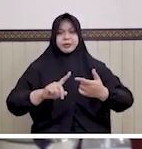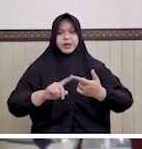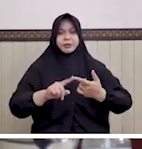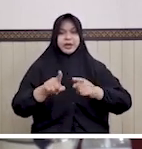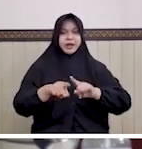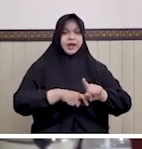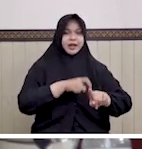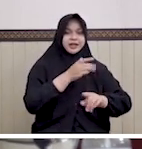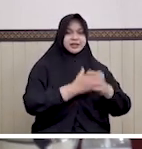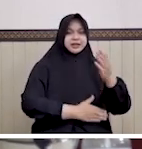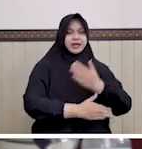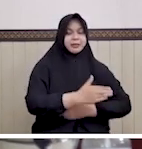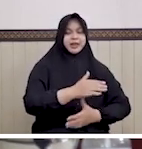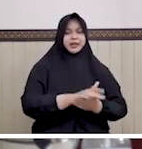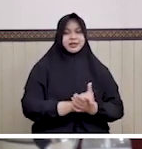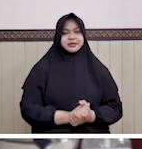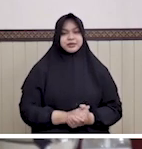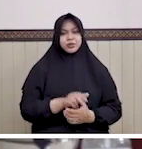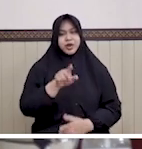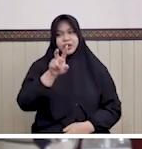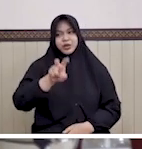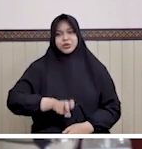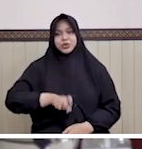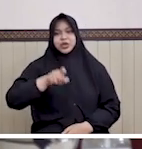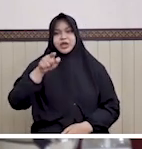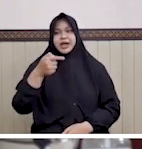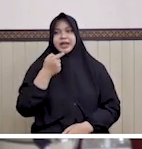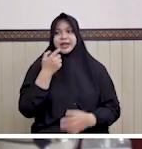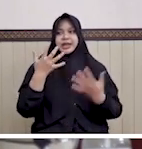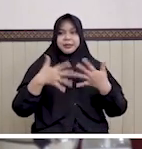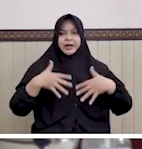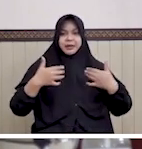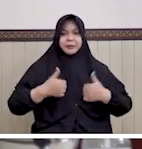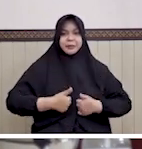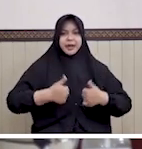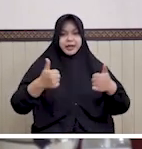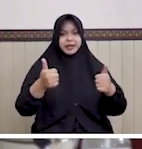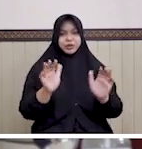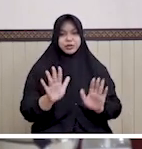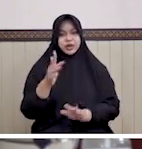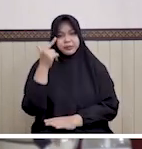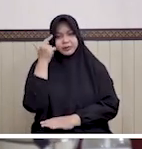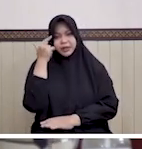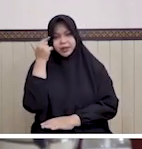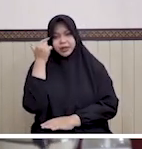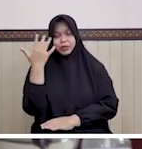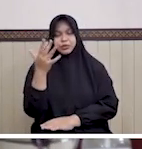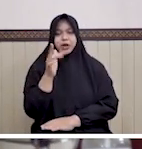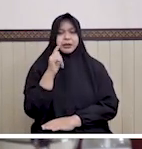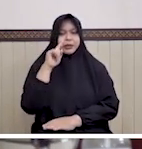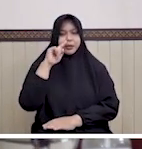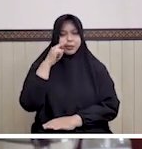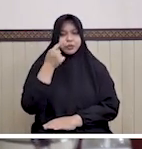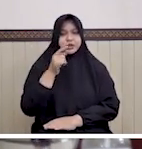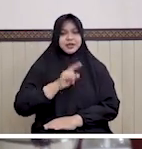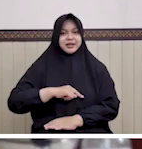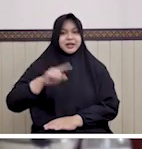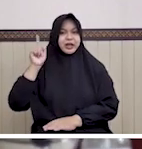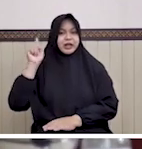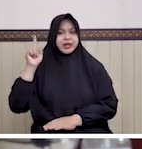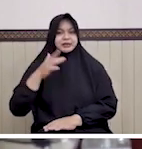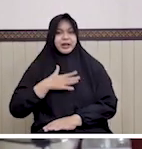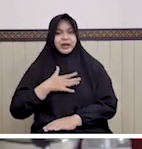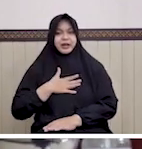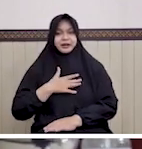dari disabilitas harus ia tentang praktek-praktek Baik saya kira sudah Kayaknya udah pada bosen ya denger dari saya